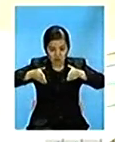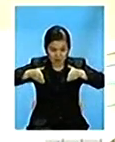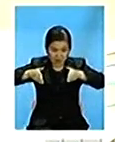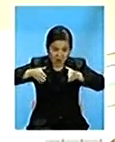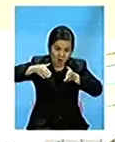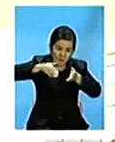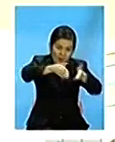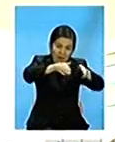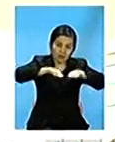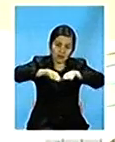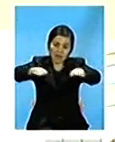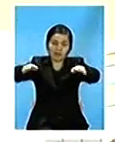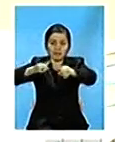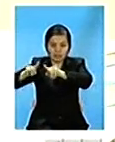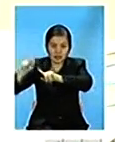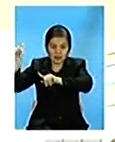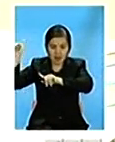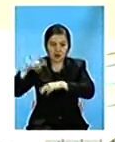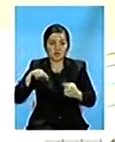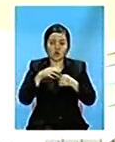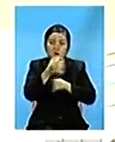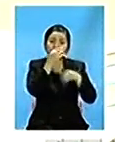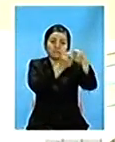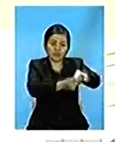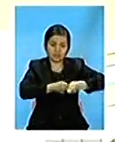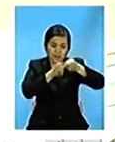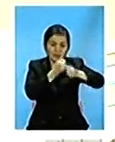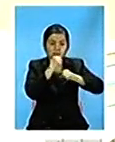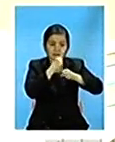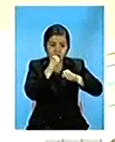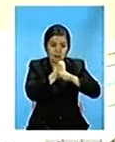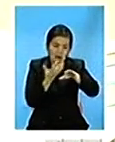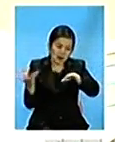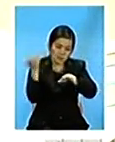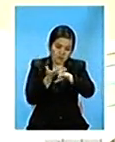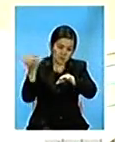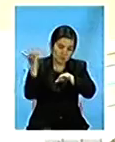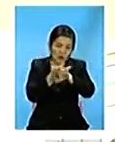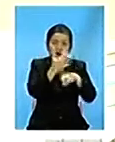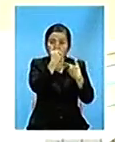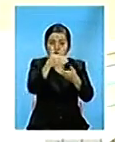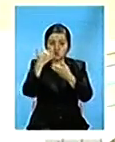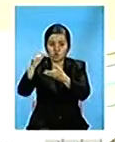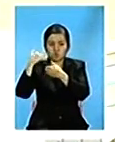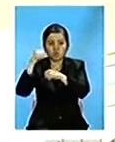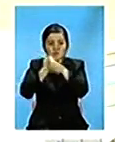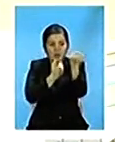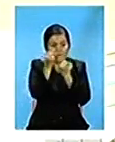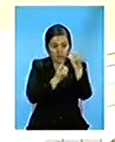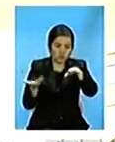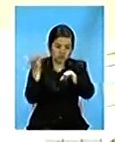ที่เกษตรกรรมสินค้าเกษตรนั้นต้องใช้การขนส่ง